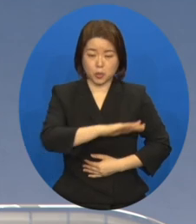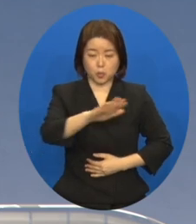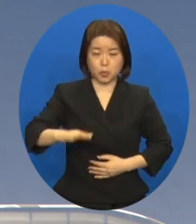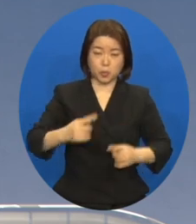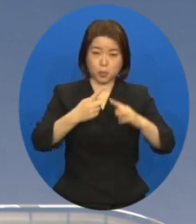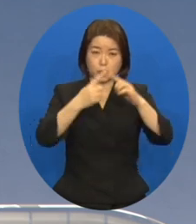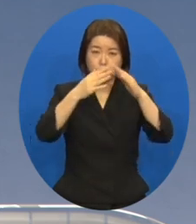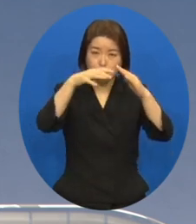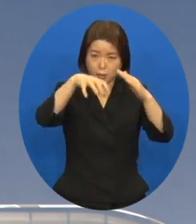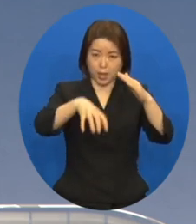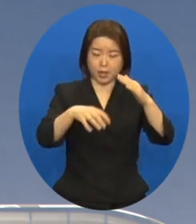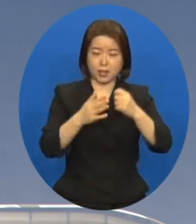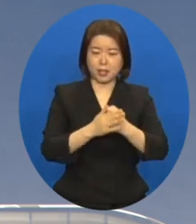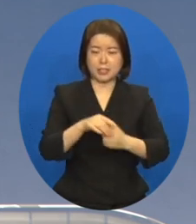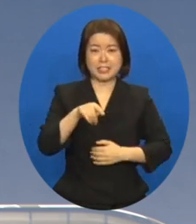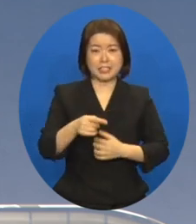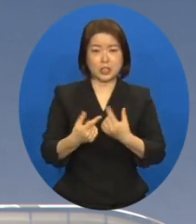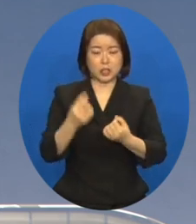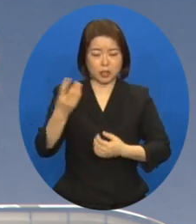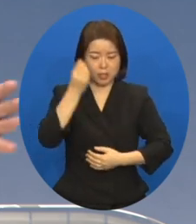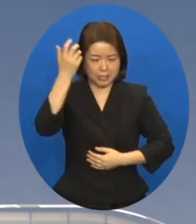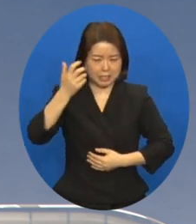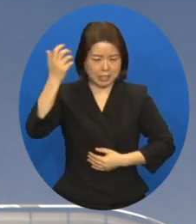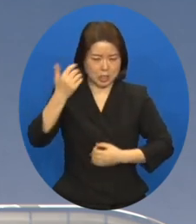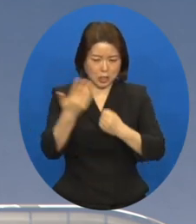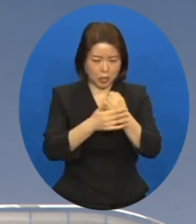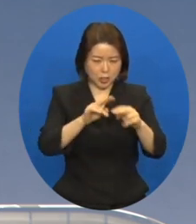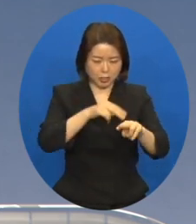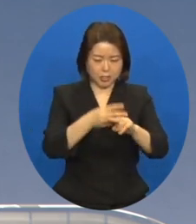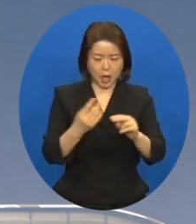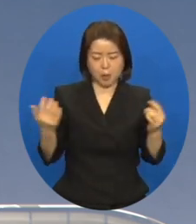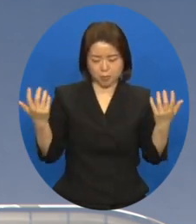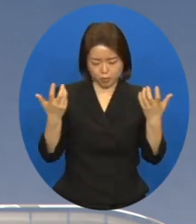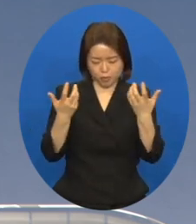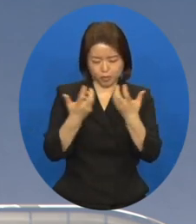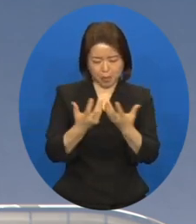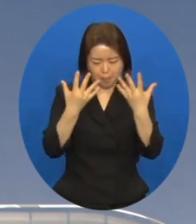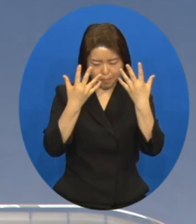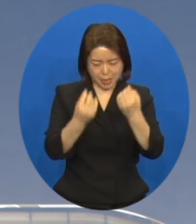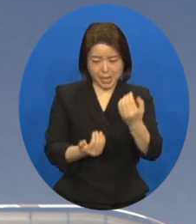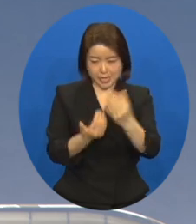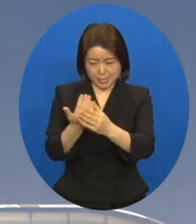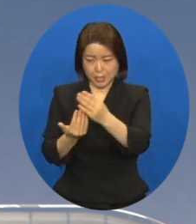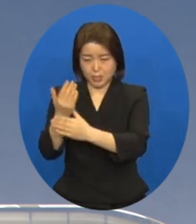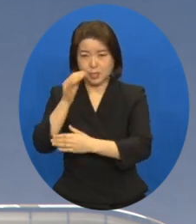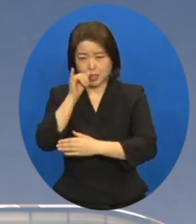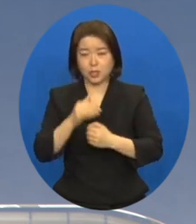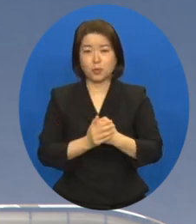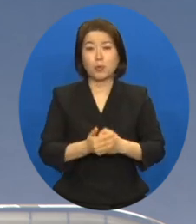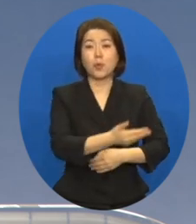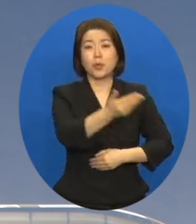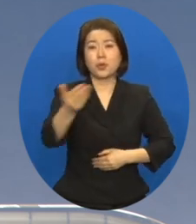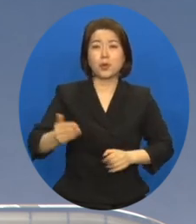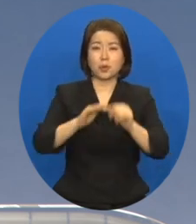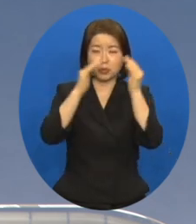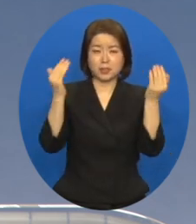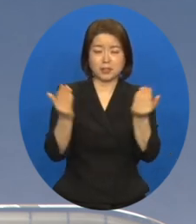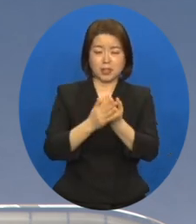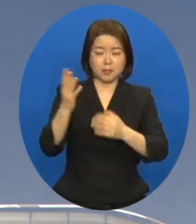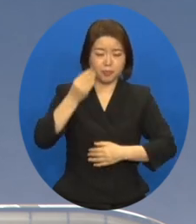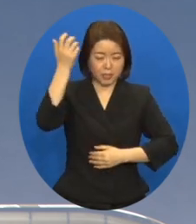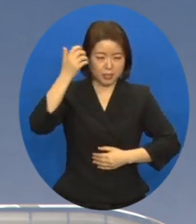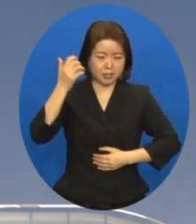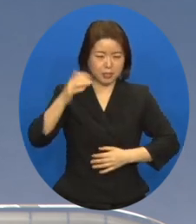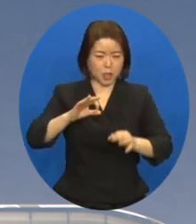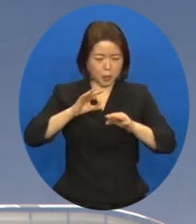교회 안에 이런 성령의 은사가 풍성하게 일어나고 여러분들이 다 성령의 놀라운 은사